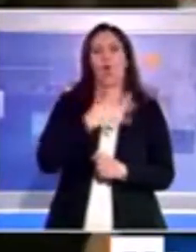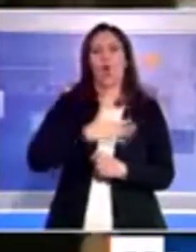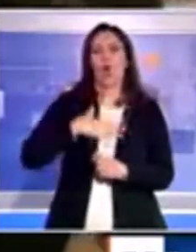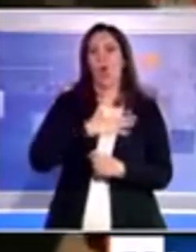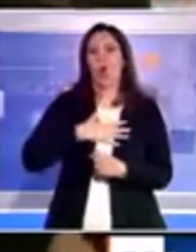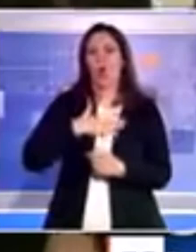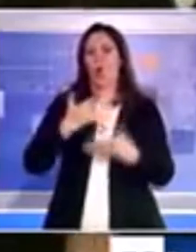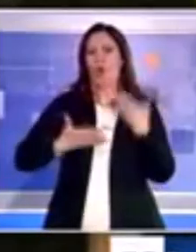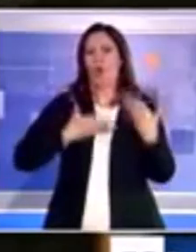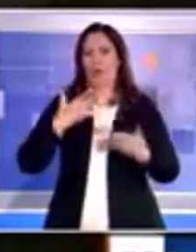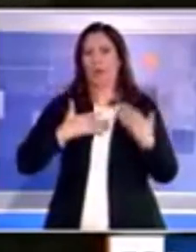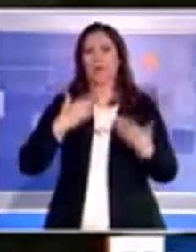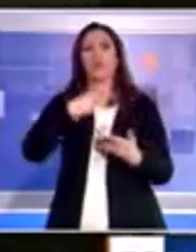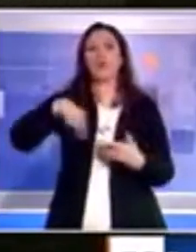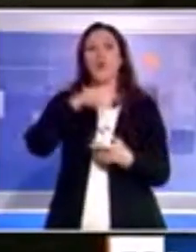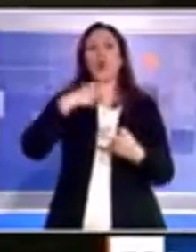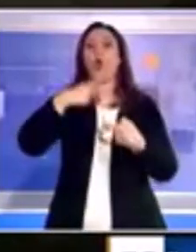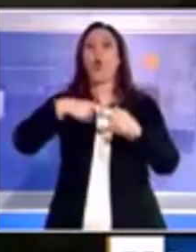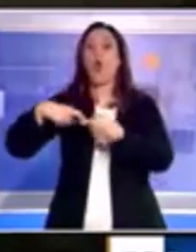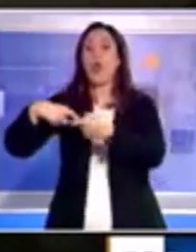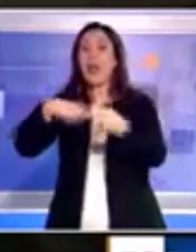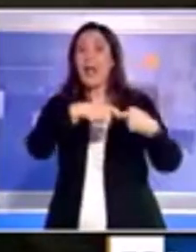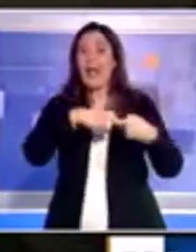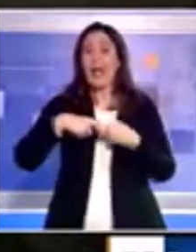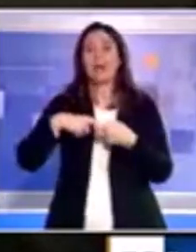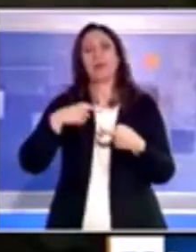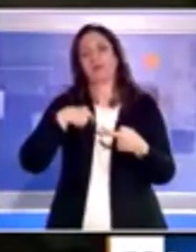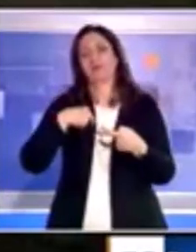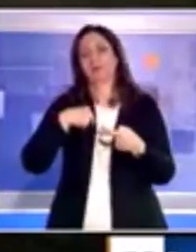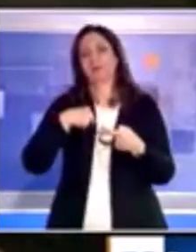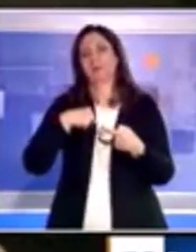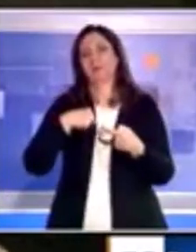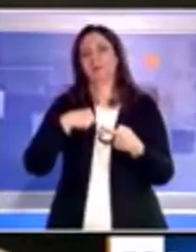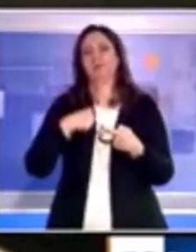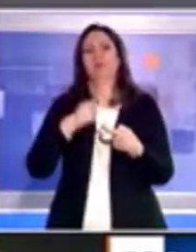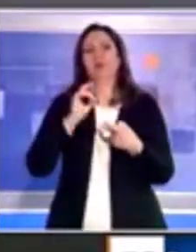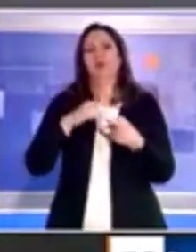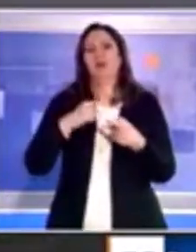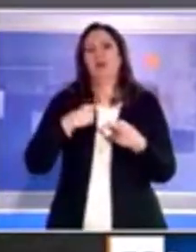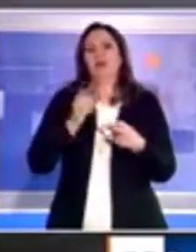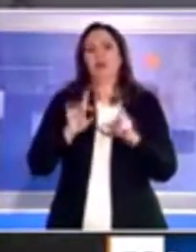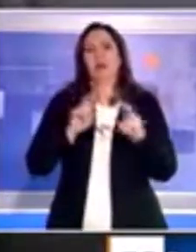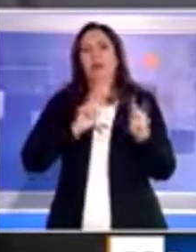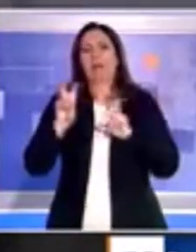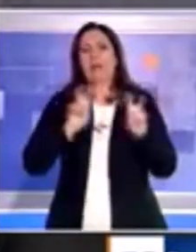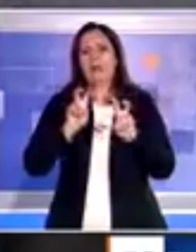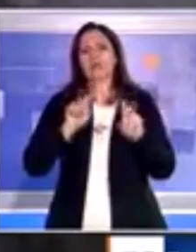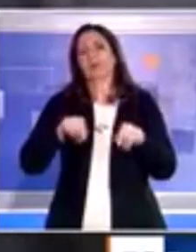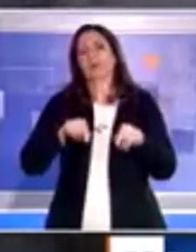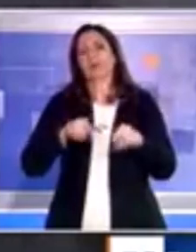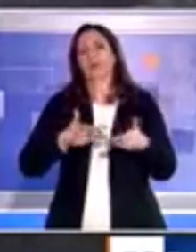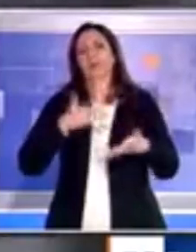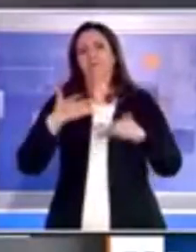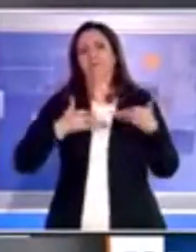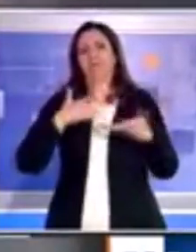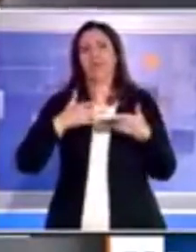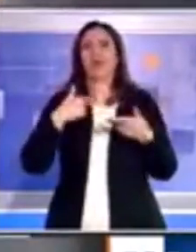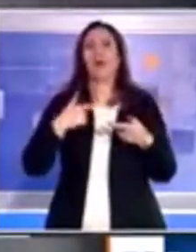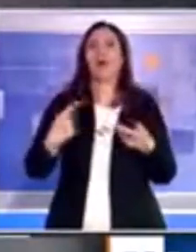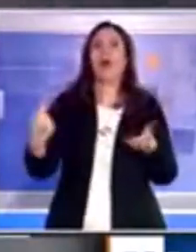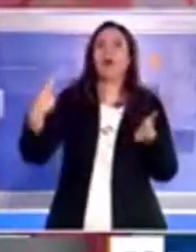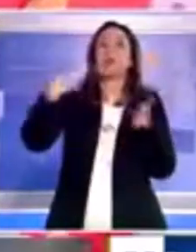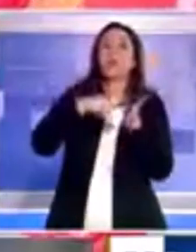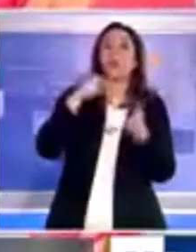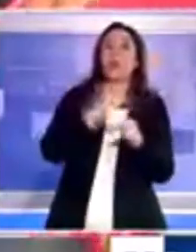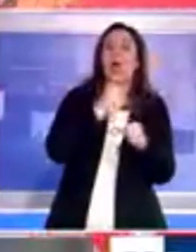noi colleghi Siamo tutti sollevati di per questo periodo di tensioni la gioia per aver ritrovato un posto di lavoro che